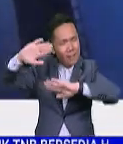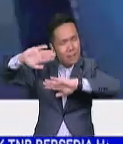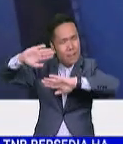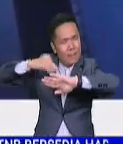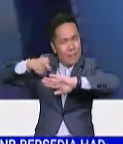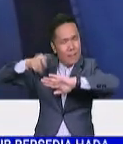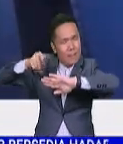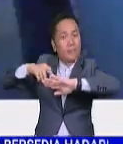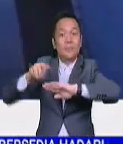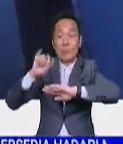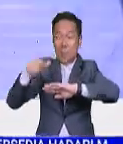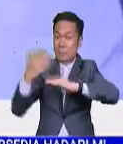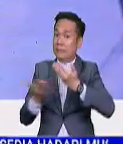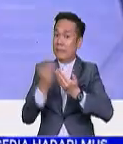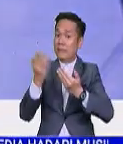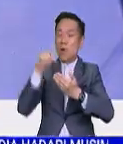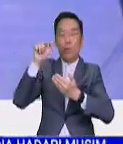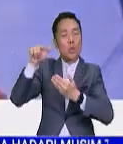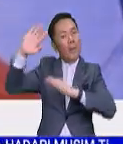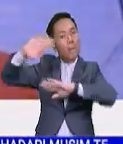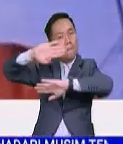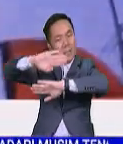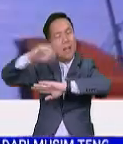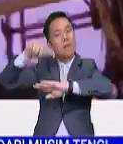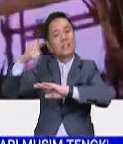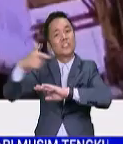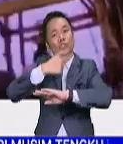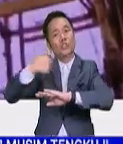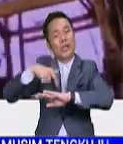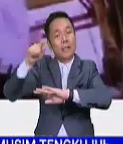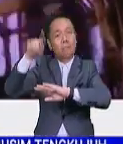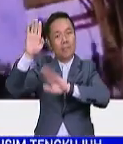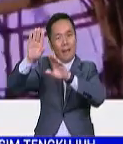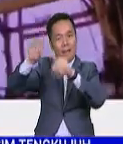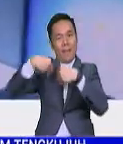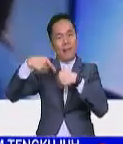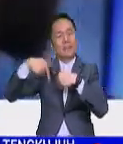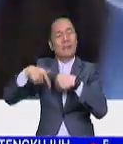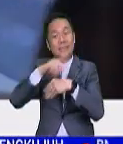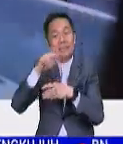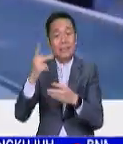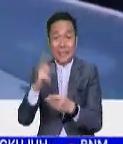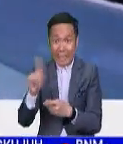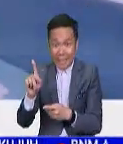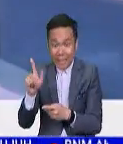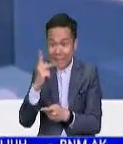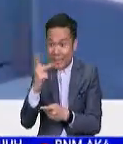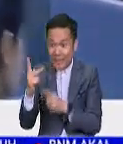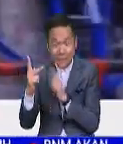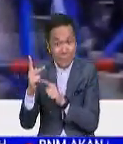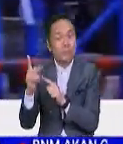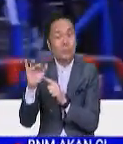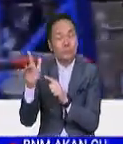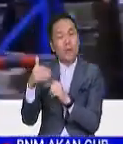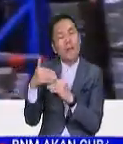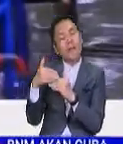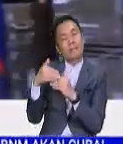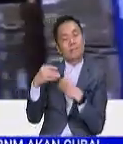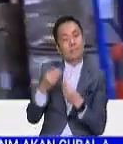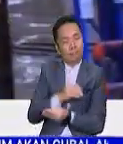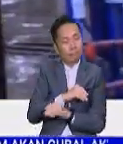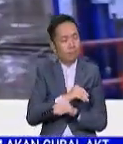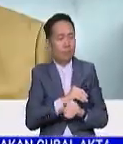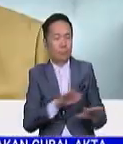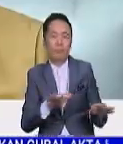Stavolt untuk barang-barang dari China masuk ke Malaysia melalui kota Kinabalu dan Diego tabel kita kasih